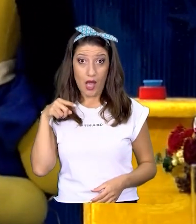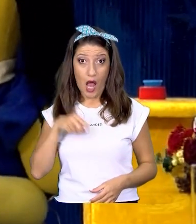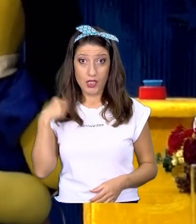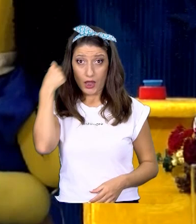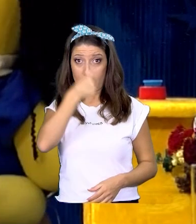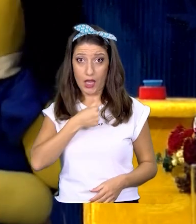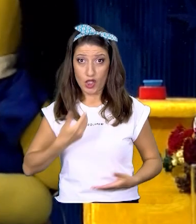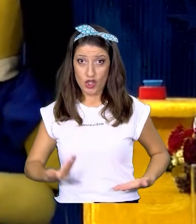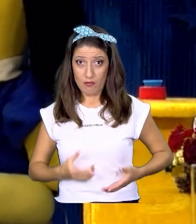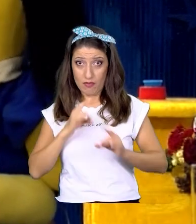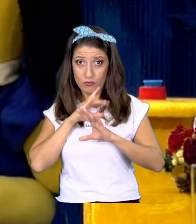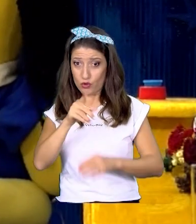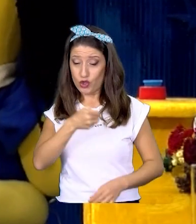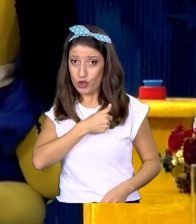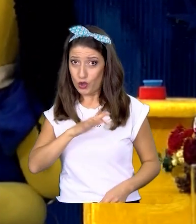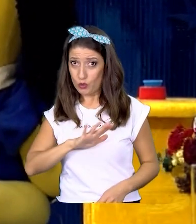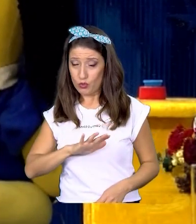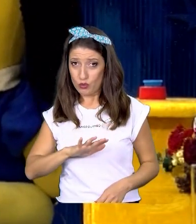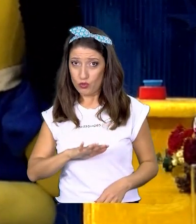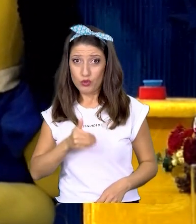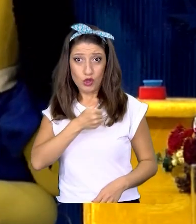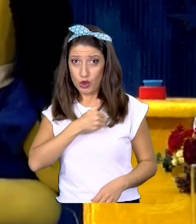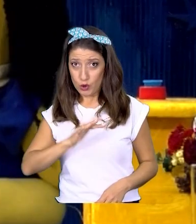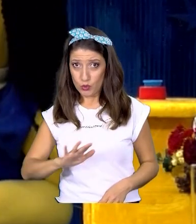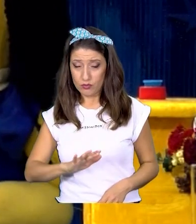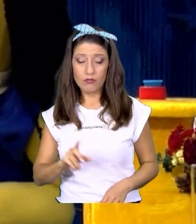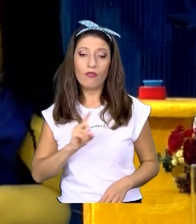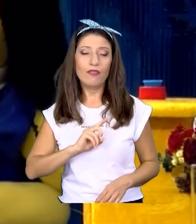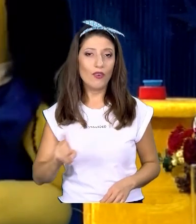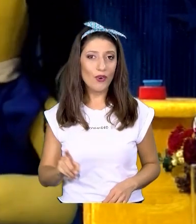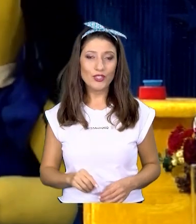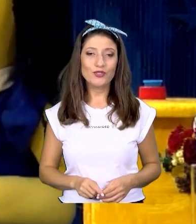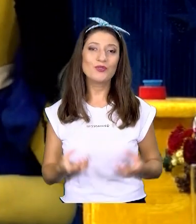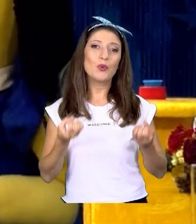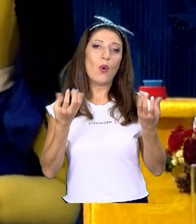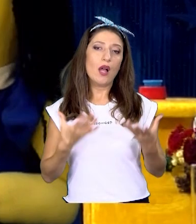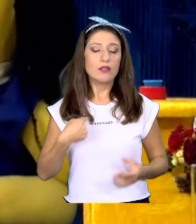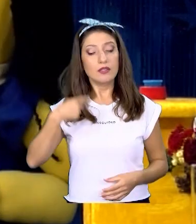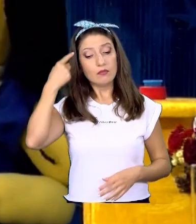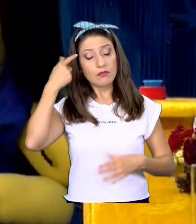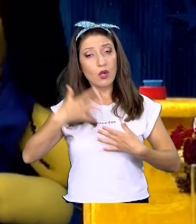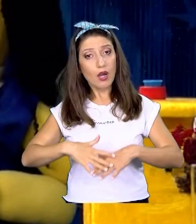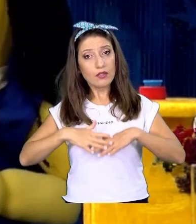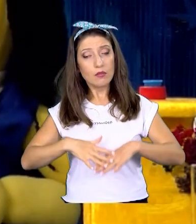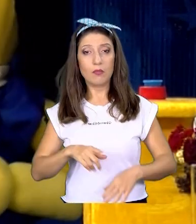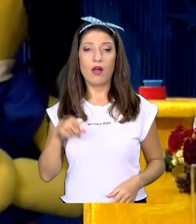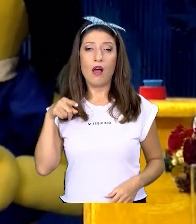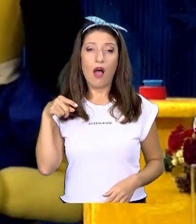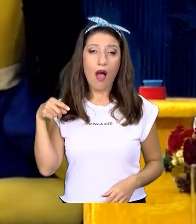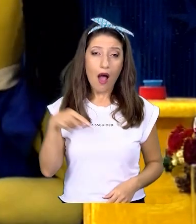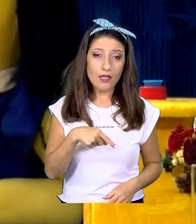ես հազար տարի ապրեմ, չուզողություն ես անում, դմլդոխ, հը։ Ոչ, մոխ, Ուղղակի կարծում եմ, որ